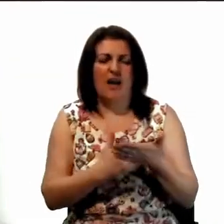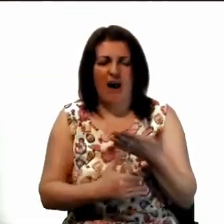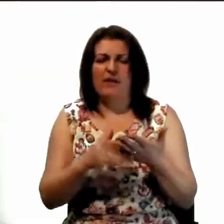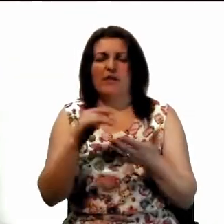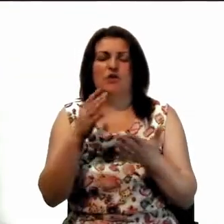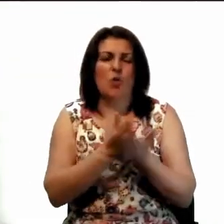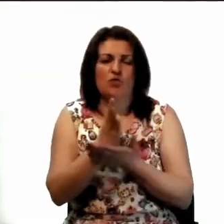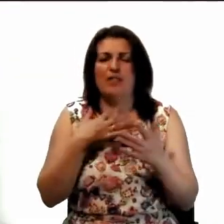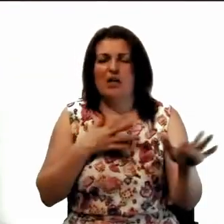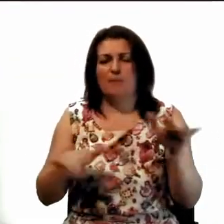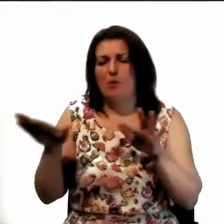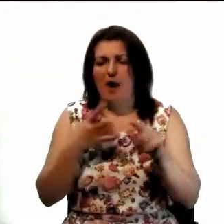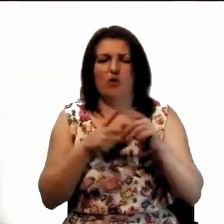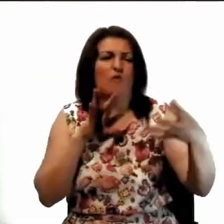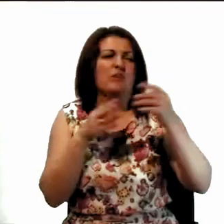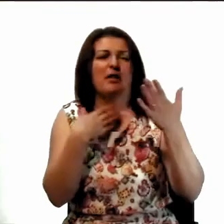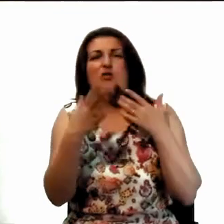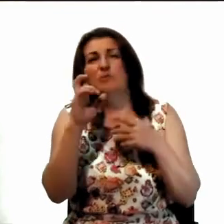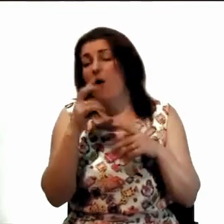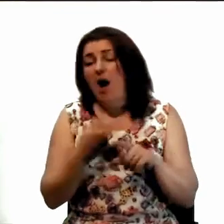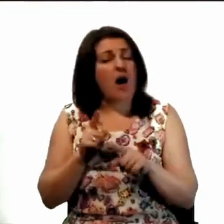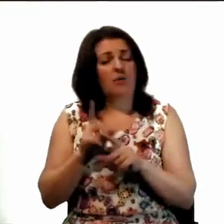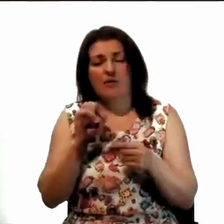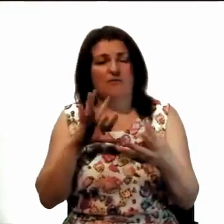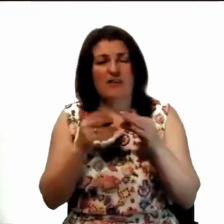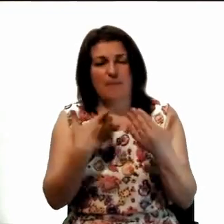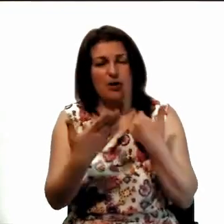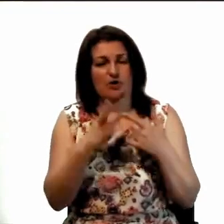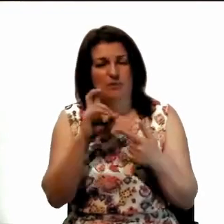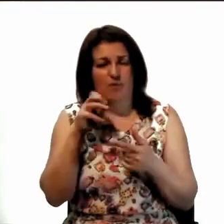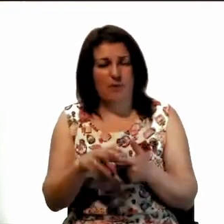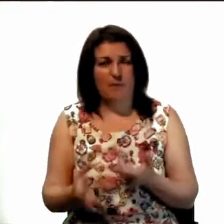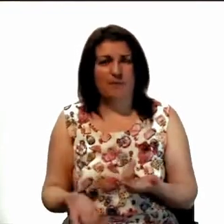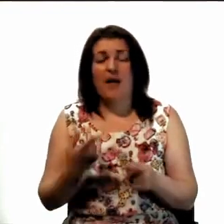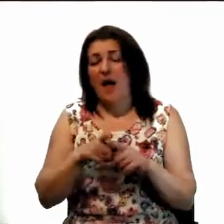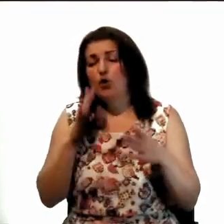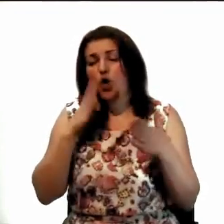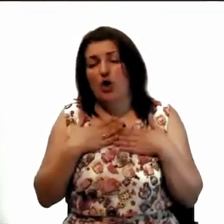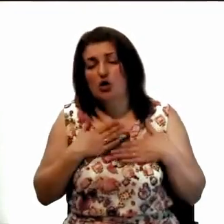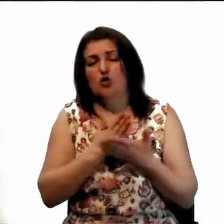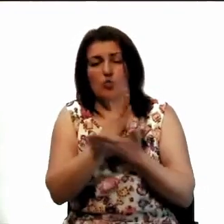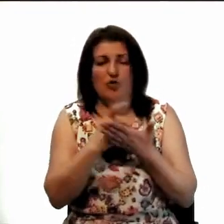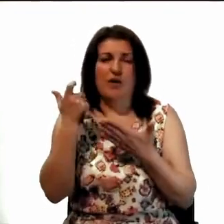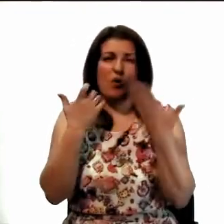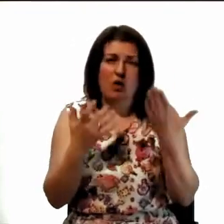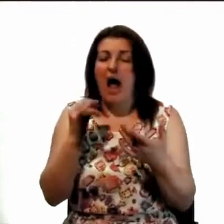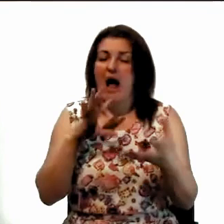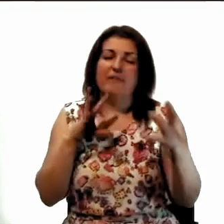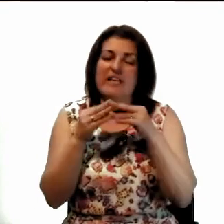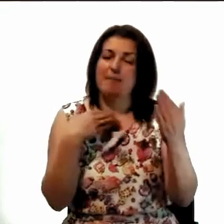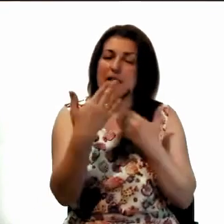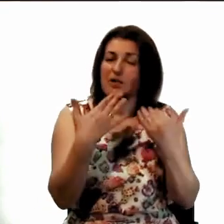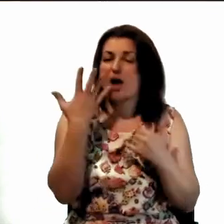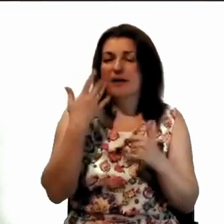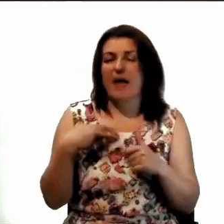наше мероприятие, вот это взаимоотношение с Богом. Это не взаимоотношение с Богом. Это наше служение Господу, а взаимоотношение,